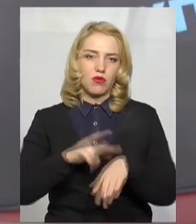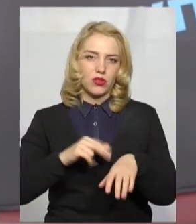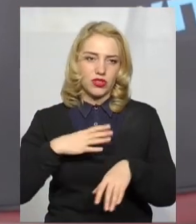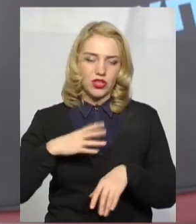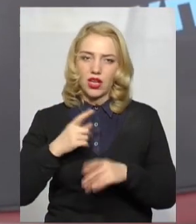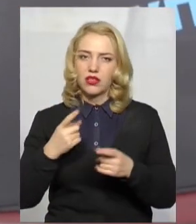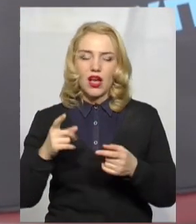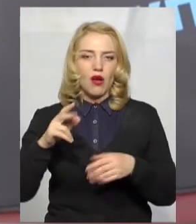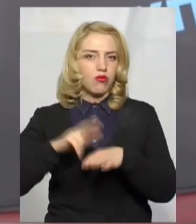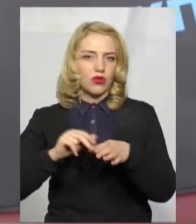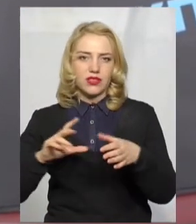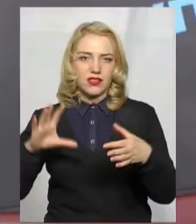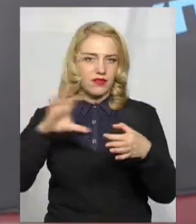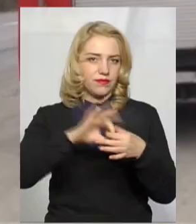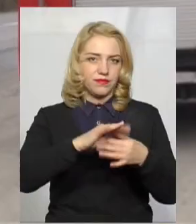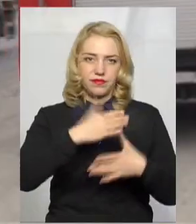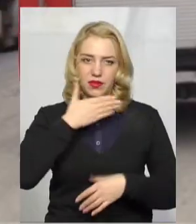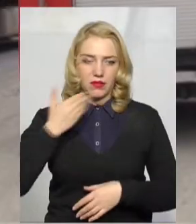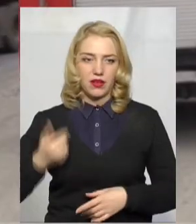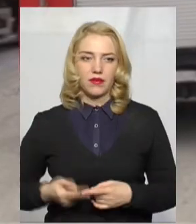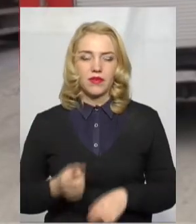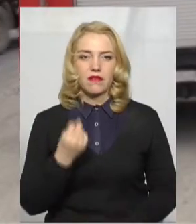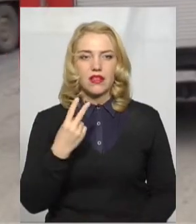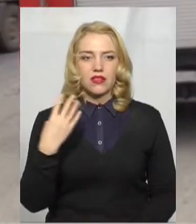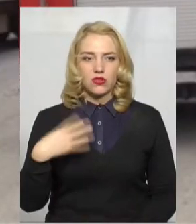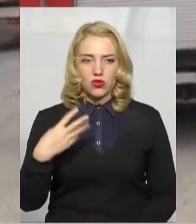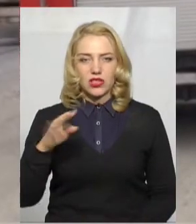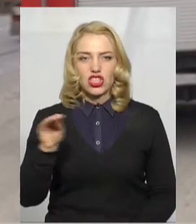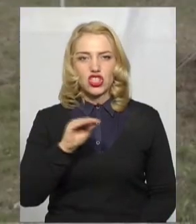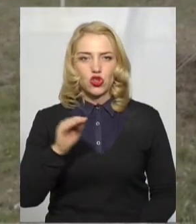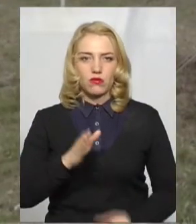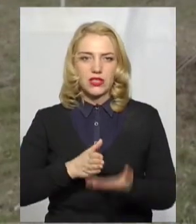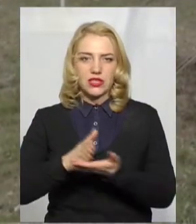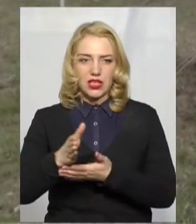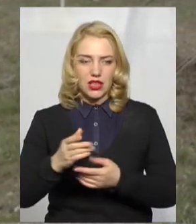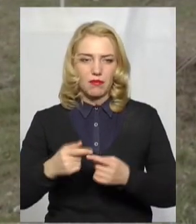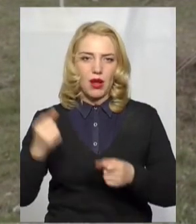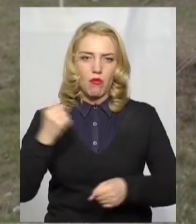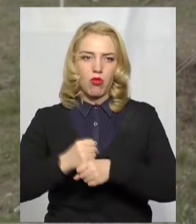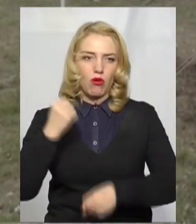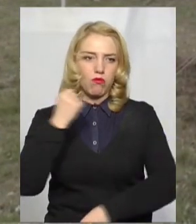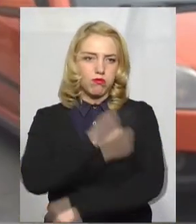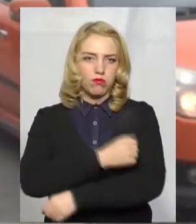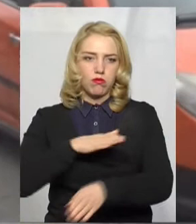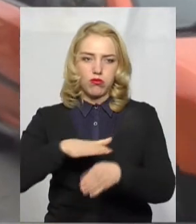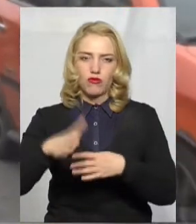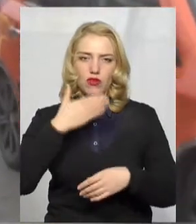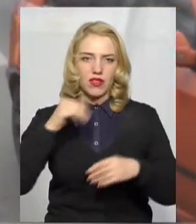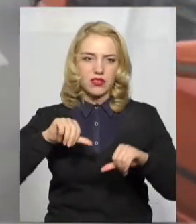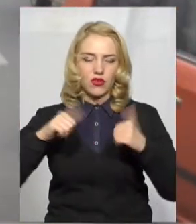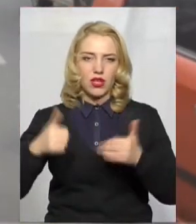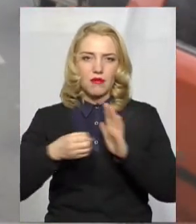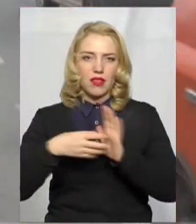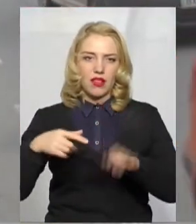блокпосту стосунку не мають. 12.40. Житомирський напрямок. Блокпост повністю не сформований. 15.00.